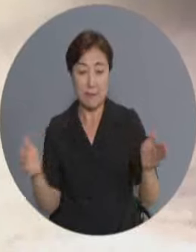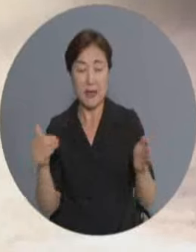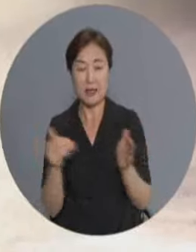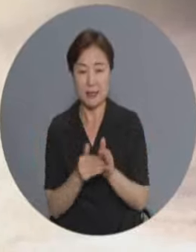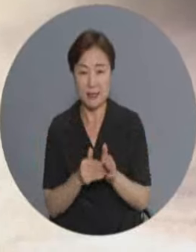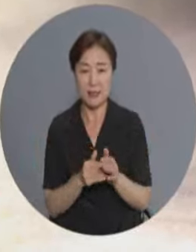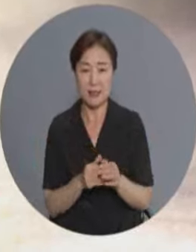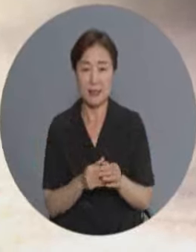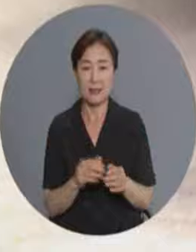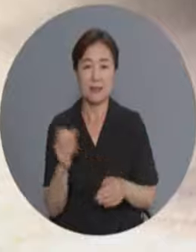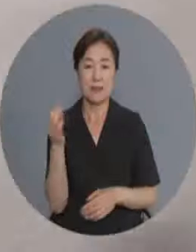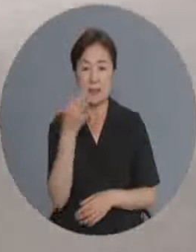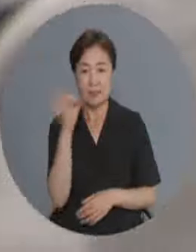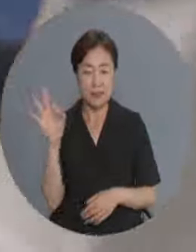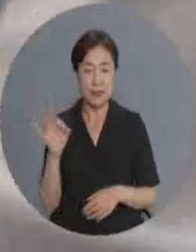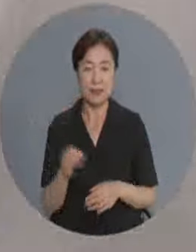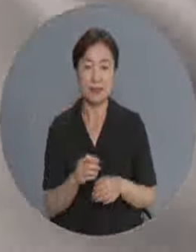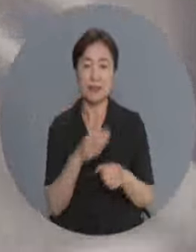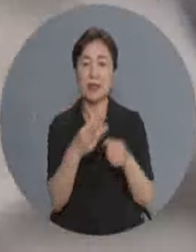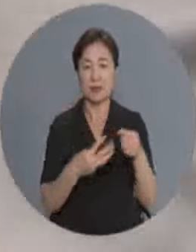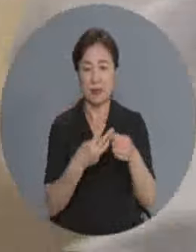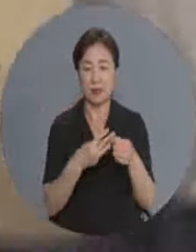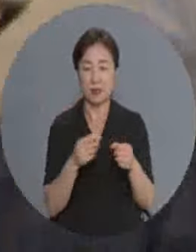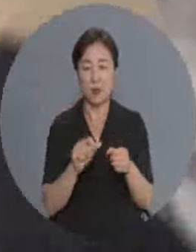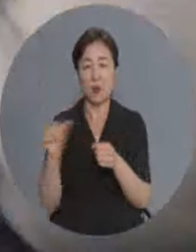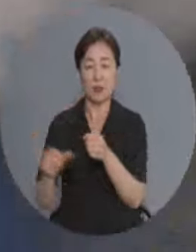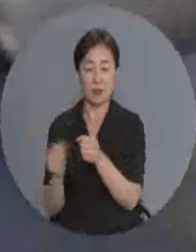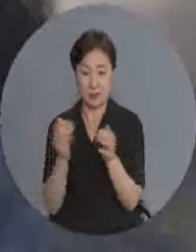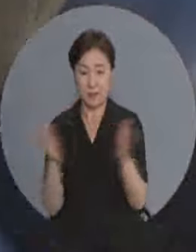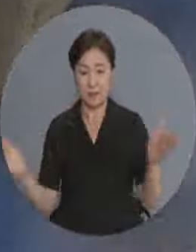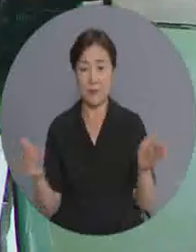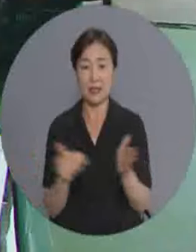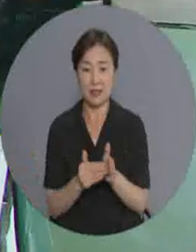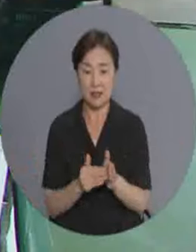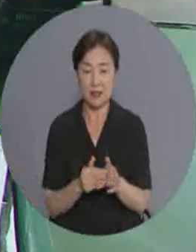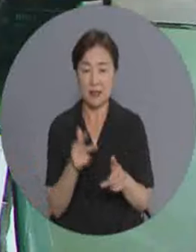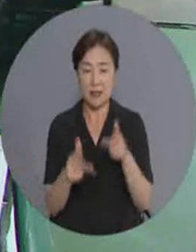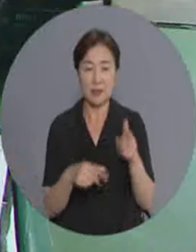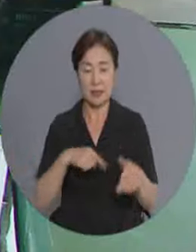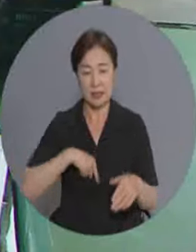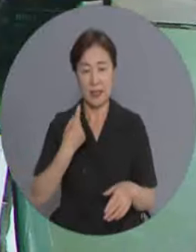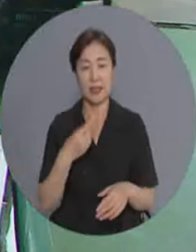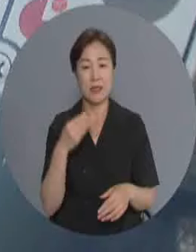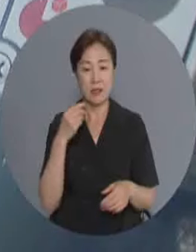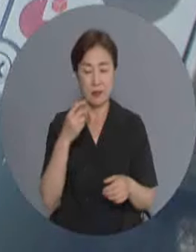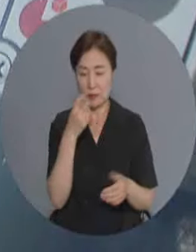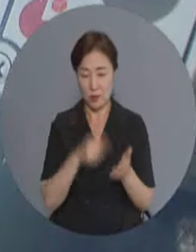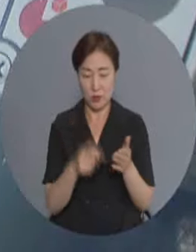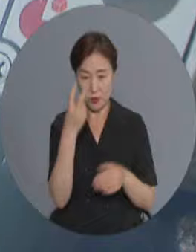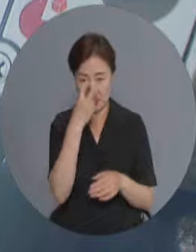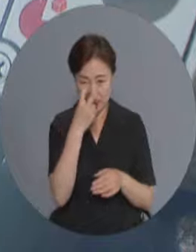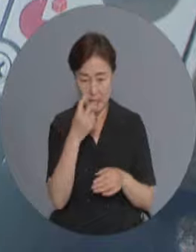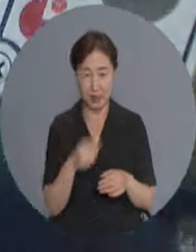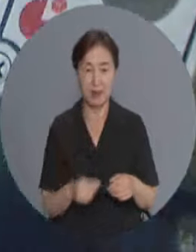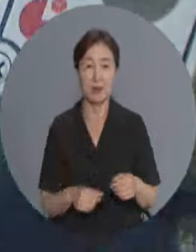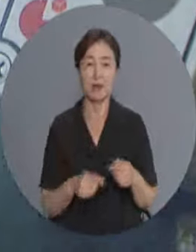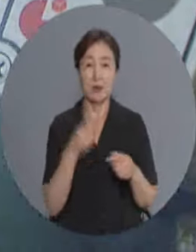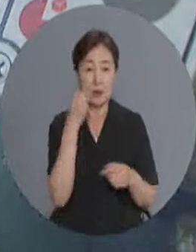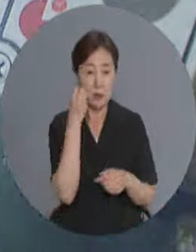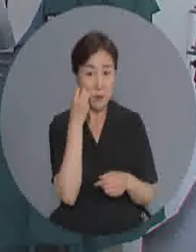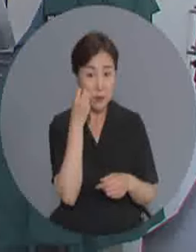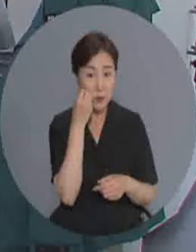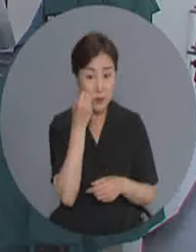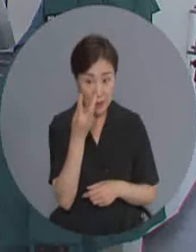인증 유효기간을 3년에서 5년으로 식품 제조가공업소 자가 품질 검사 주기를 분기에서 반기 시행으로 바꾸는